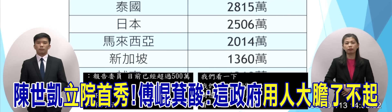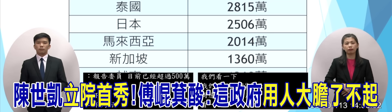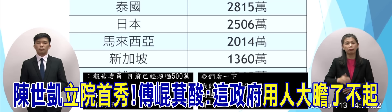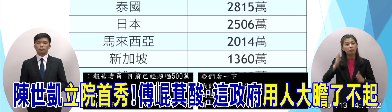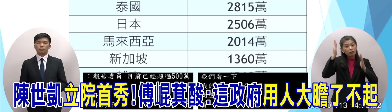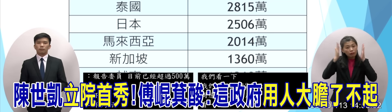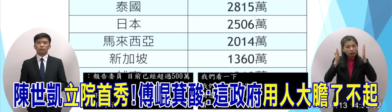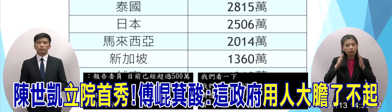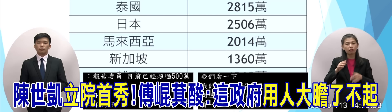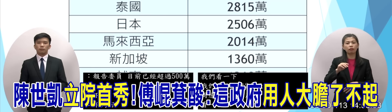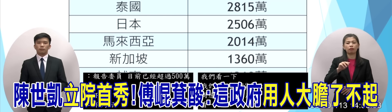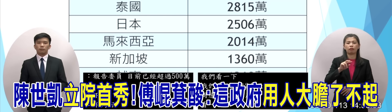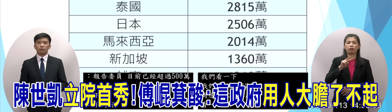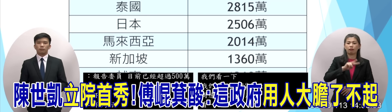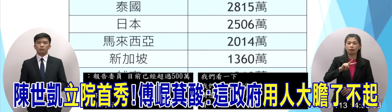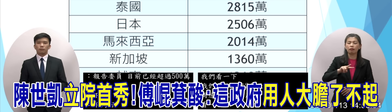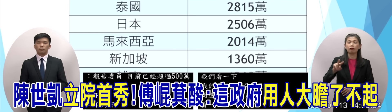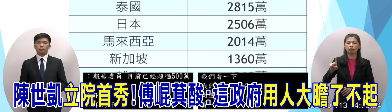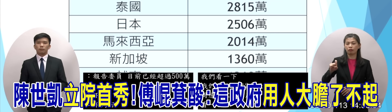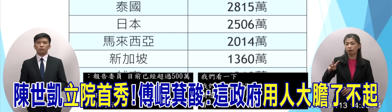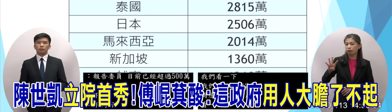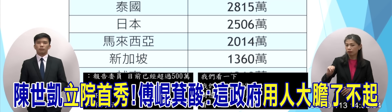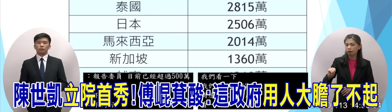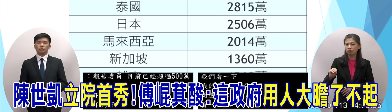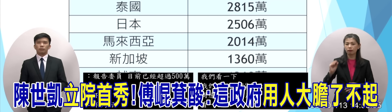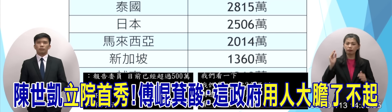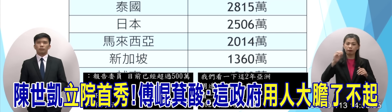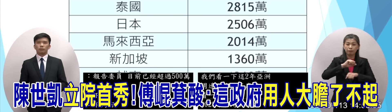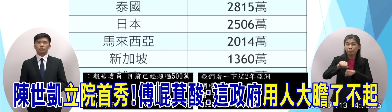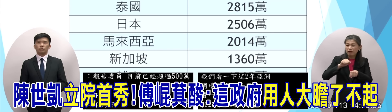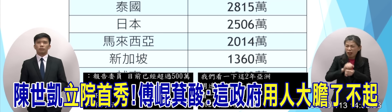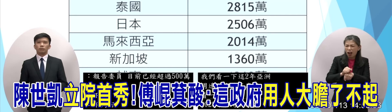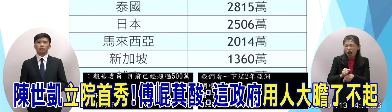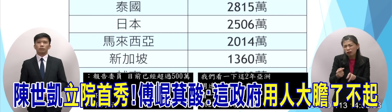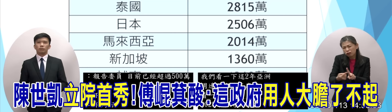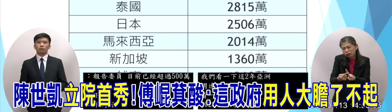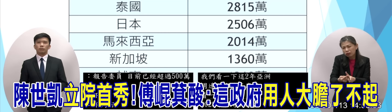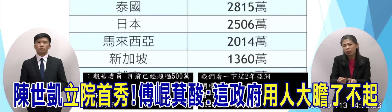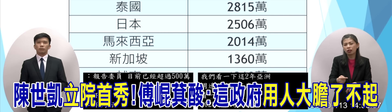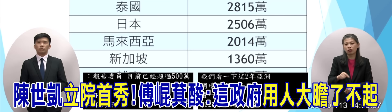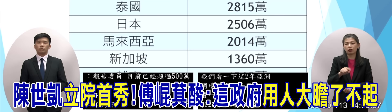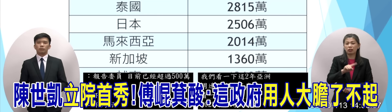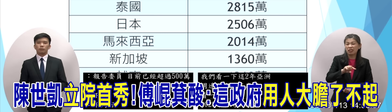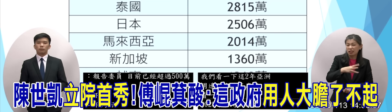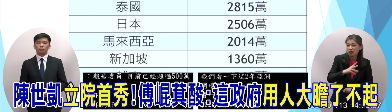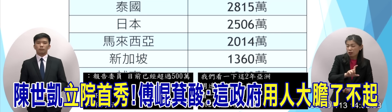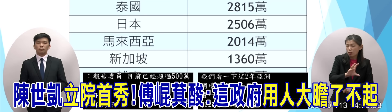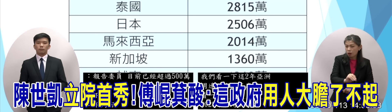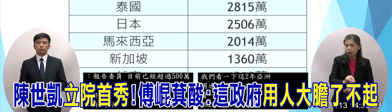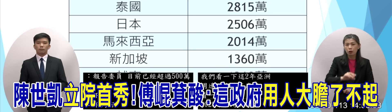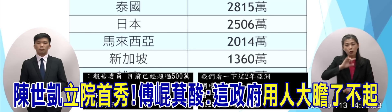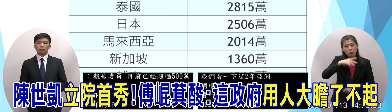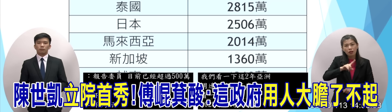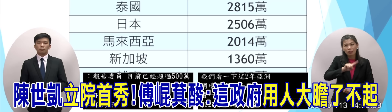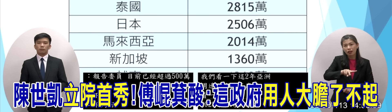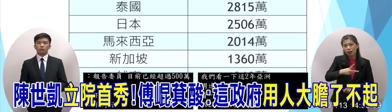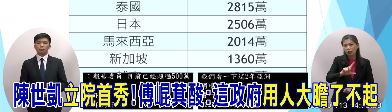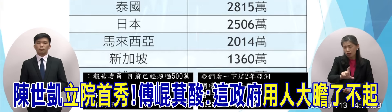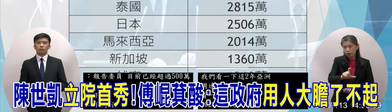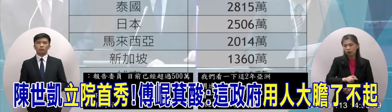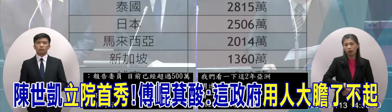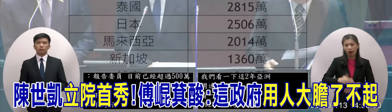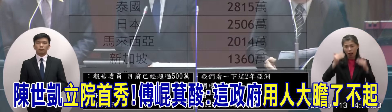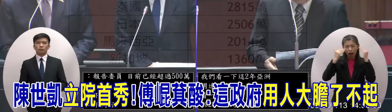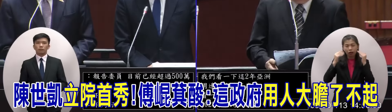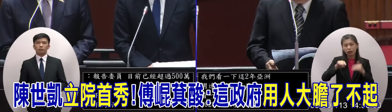西亚2014万，新加坡这么弹丸之力的新加坡1360万。越南1260万，韩